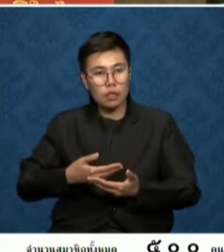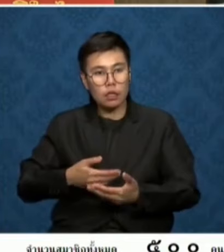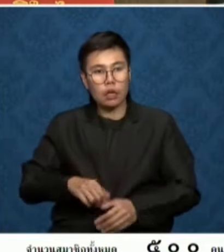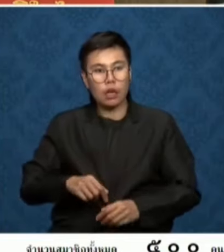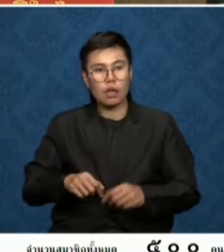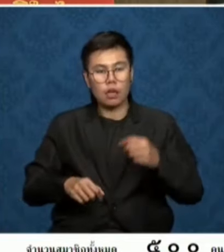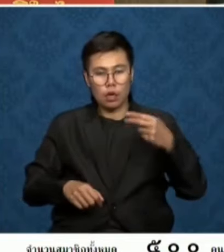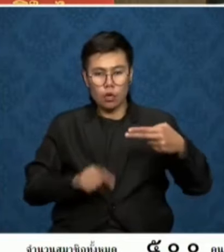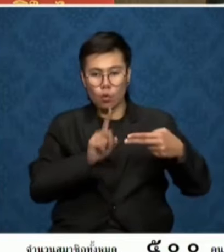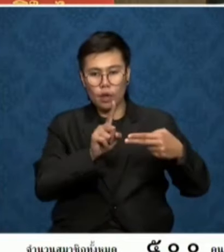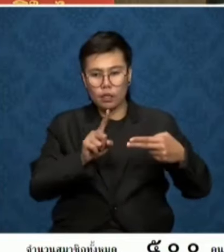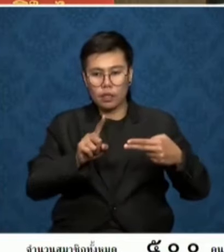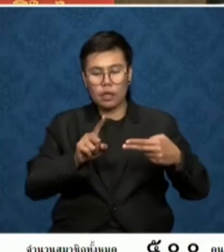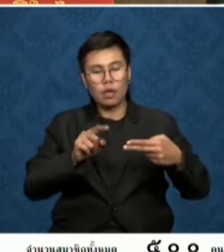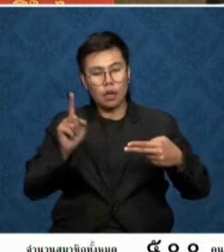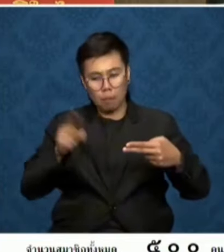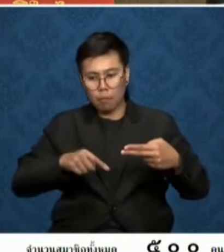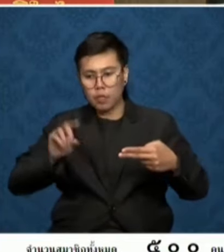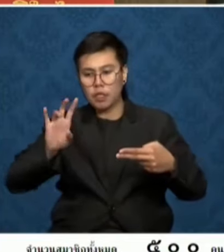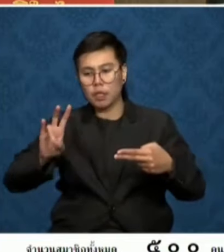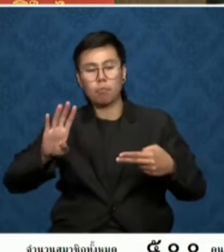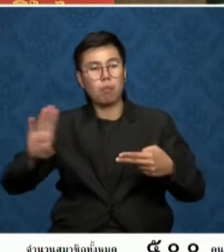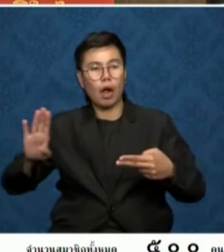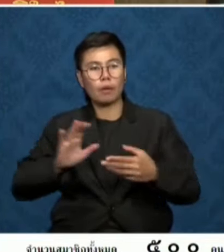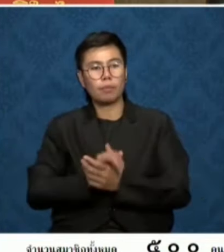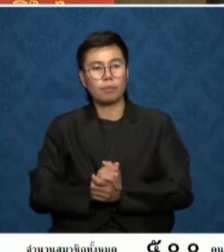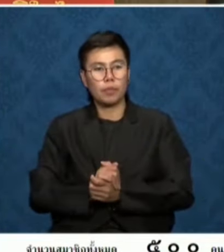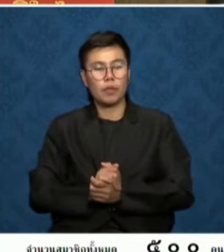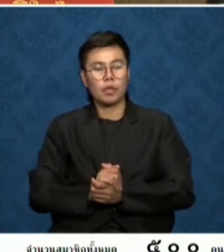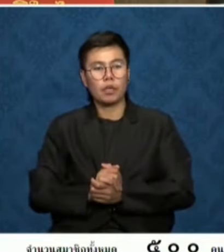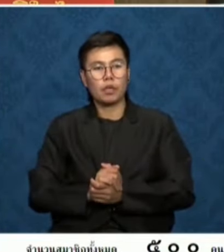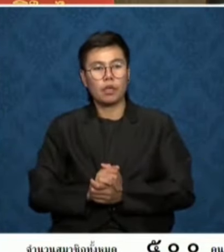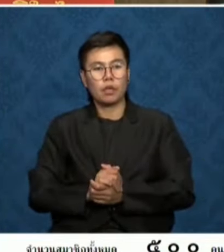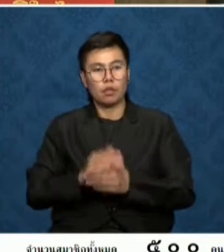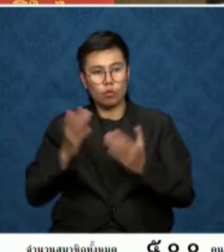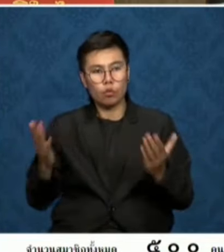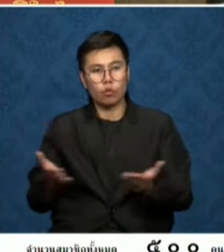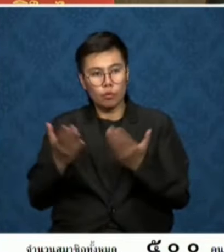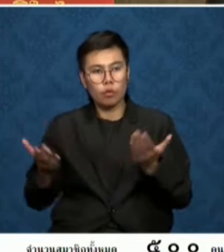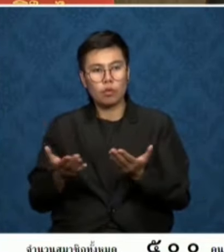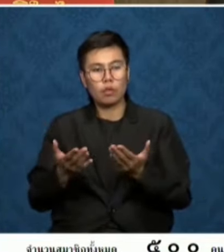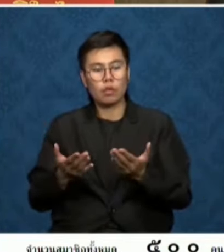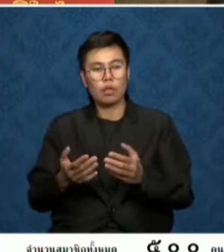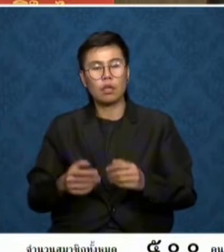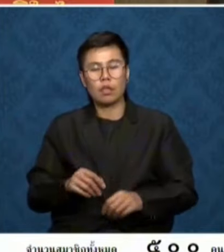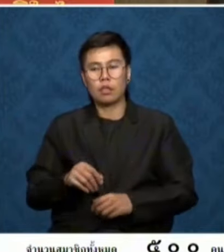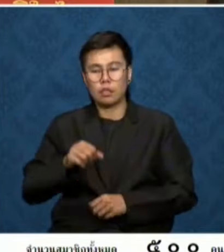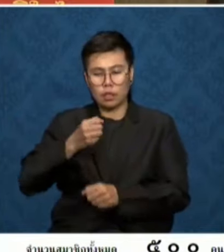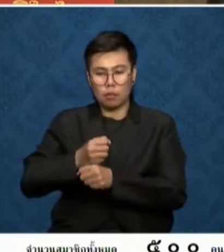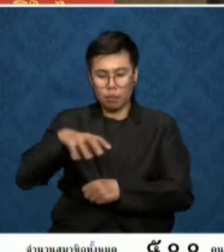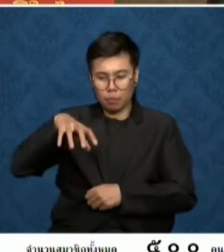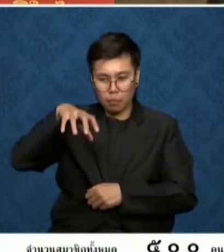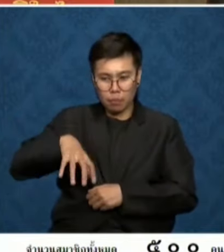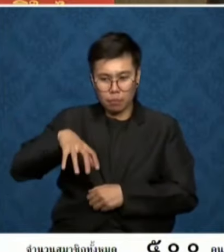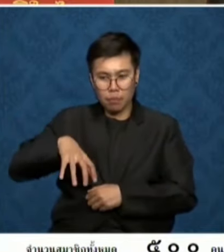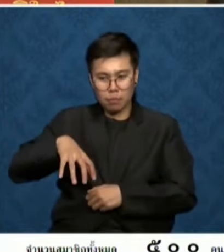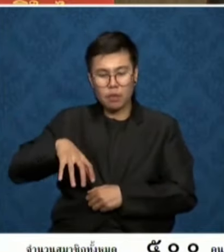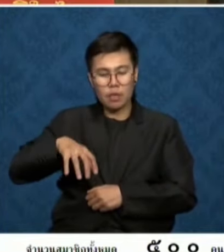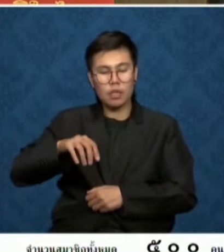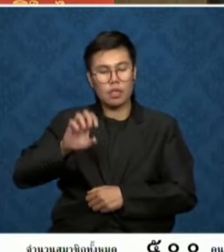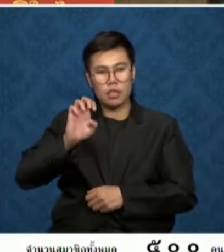ทเท่านั้นทั้งที่จริงในราคาต้นทุนมันอยู่หน่วยละ9บาทแล้วท่านคิดว่าการที่ไปส่งเสริมในการตั้งสถานี EV เนี่ยค่ะมันจะยั่